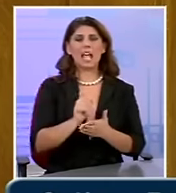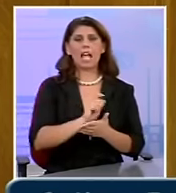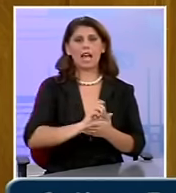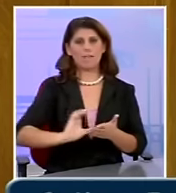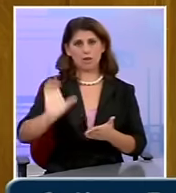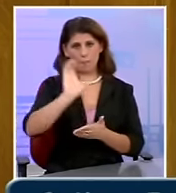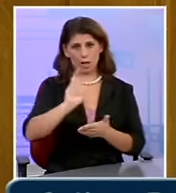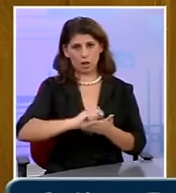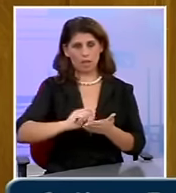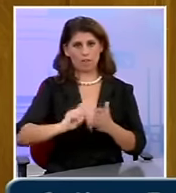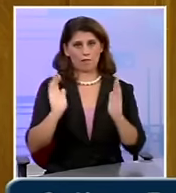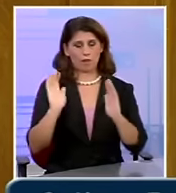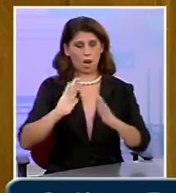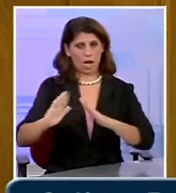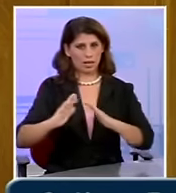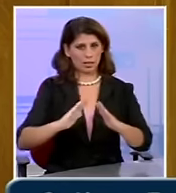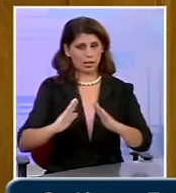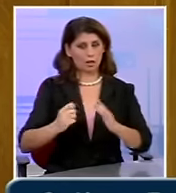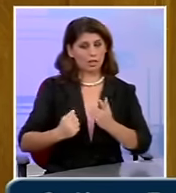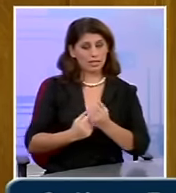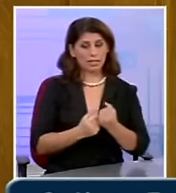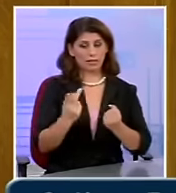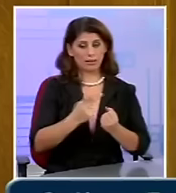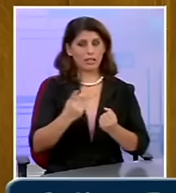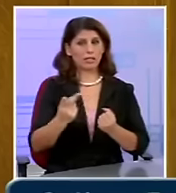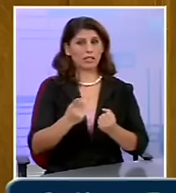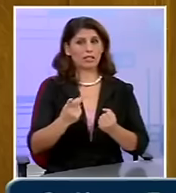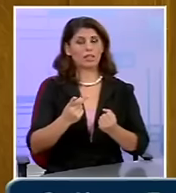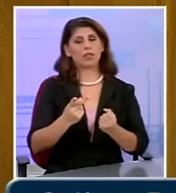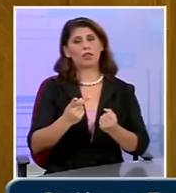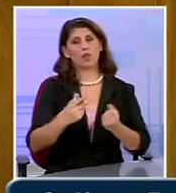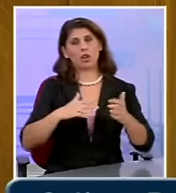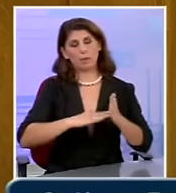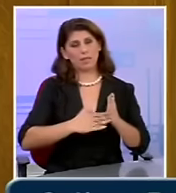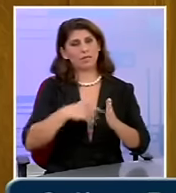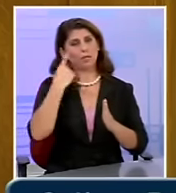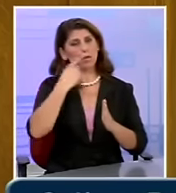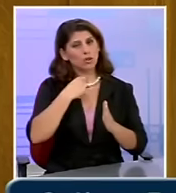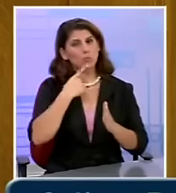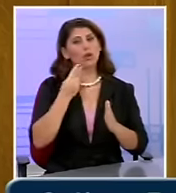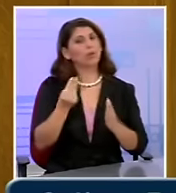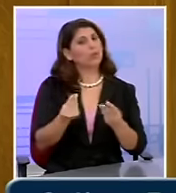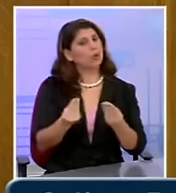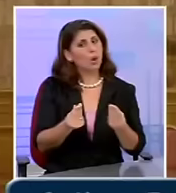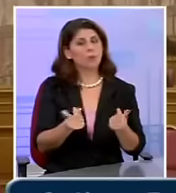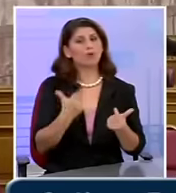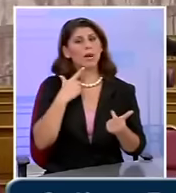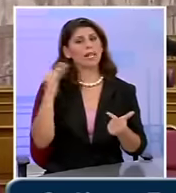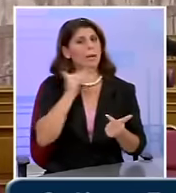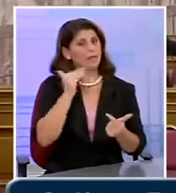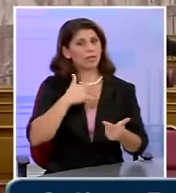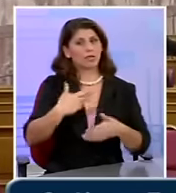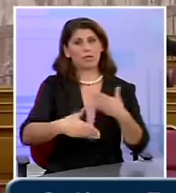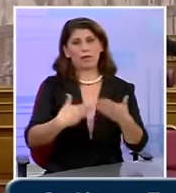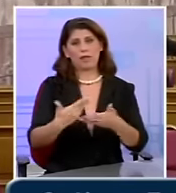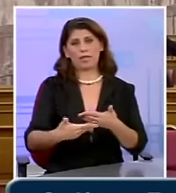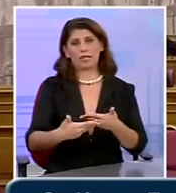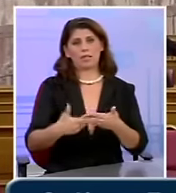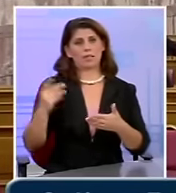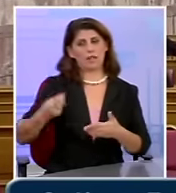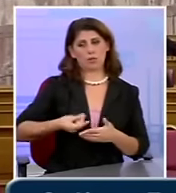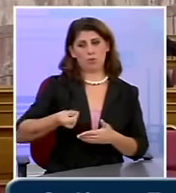να στηρίξει τις δύο αυτές υπηρεσίες με προσωπικό και μέσα για να επιταχυνθούν οι διαδικασίες.